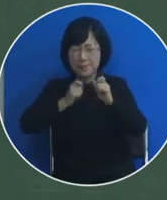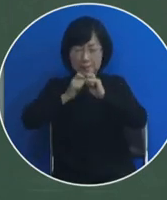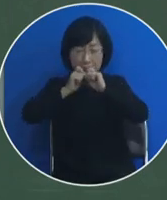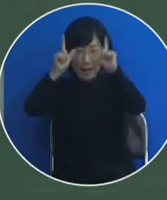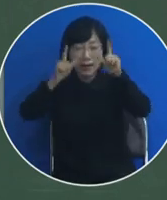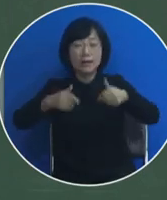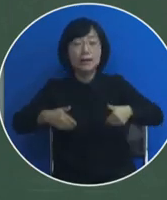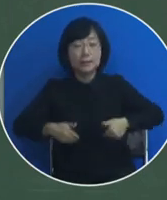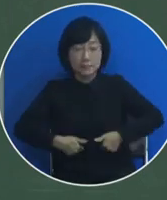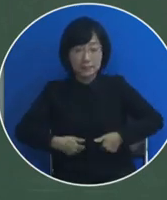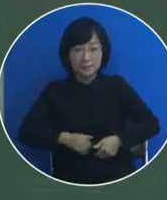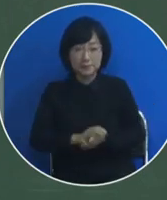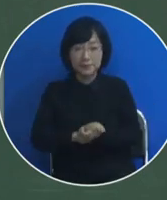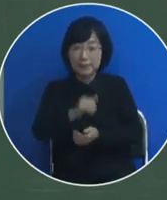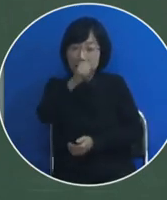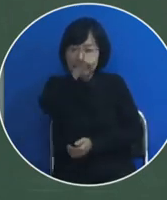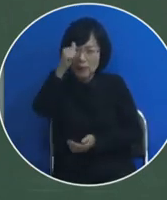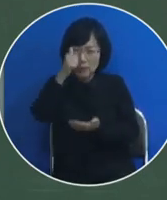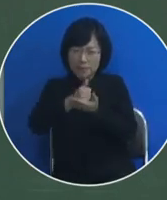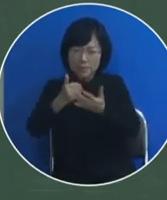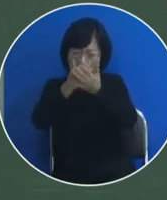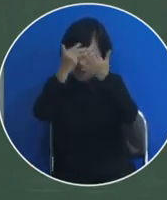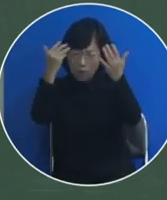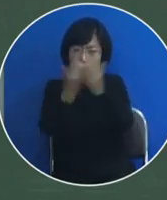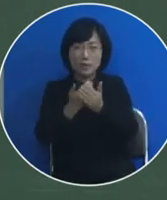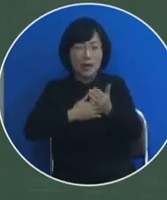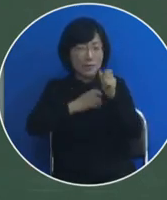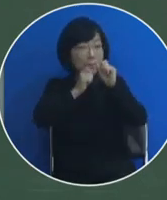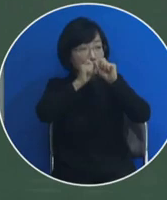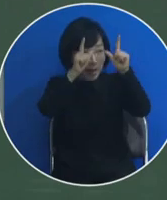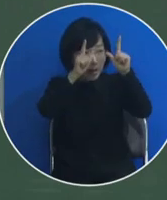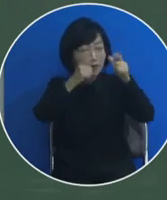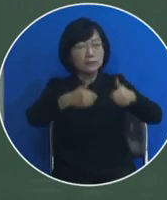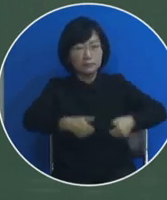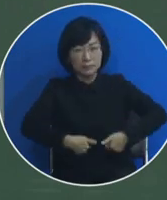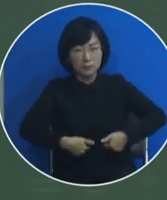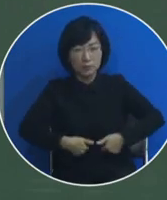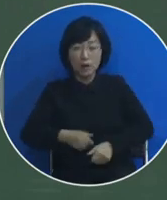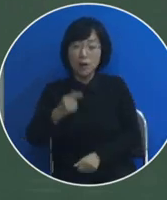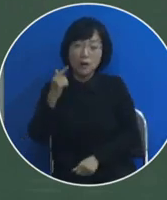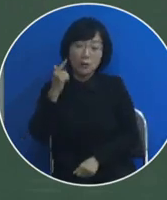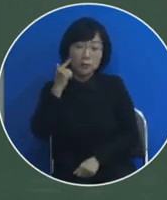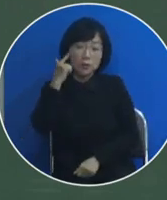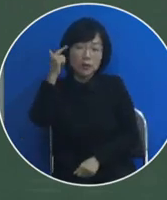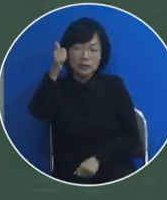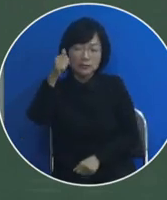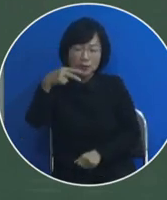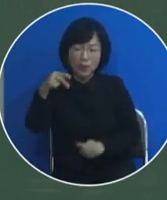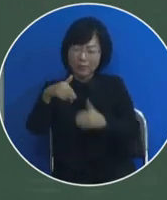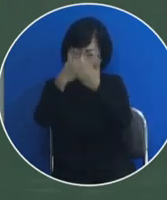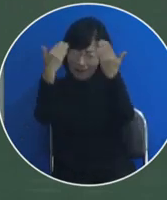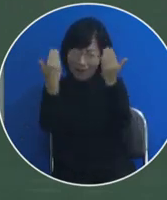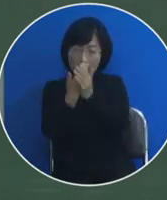secretaries. 모든 장로님 깨달아야 돼요. All the elders must realize. 모든 목사들 깨달아요. All pastors must realize. 그렇죠. This. Isn't